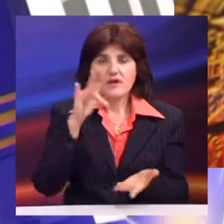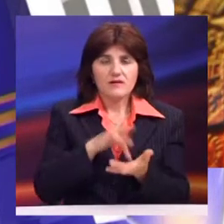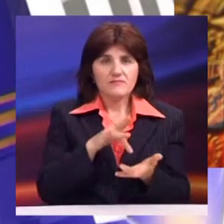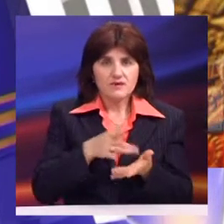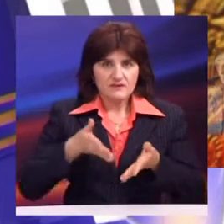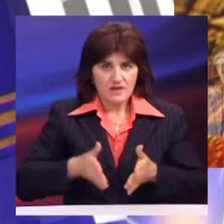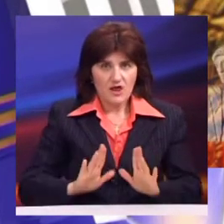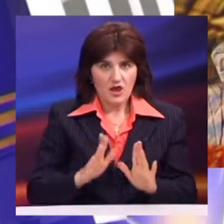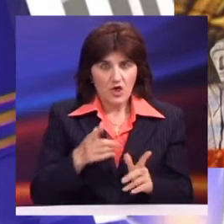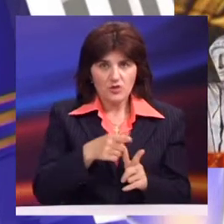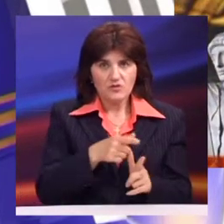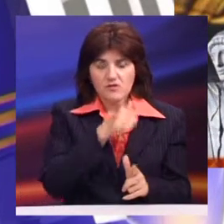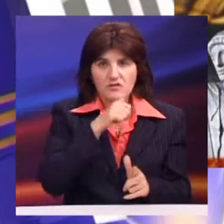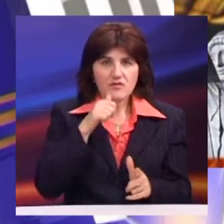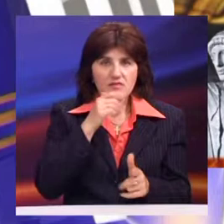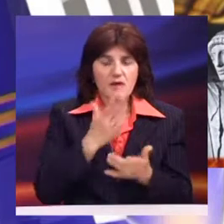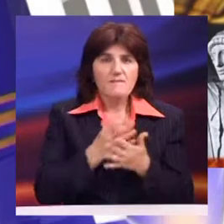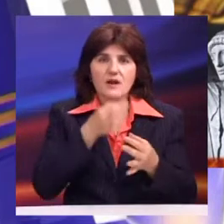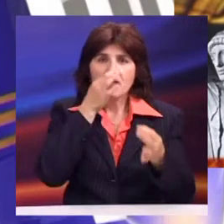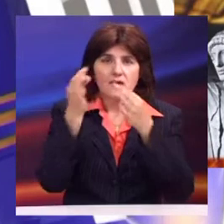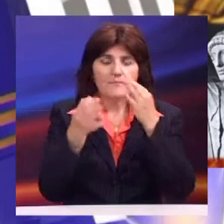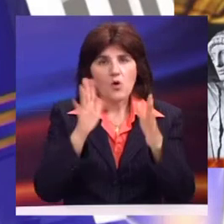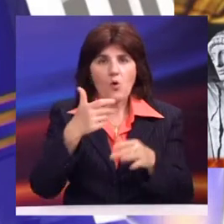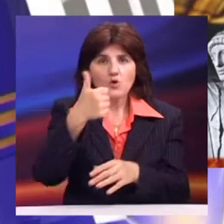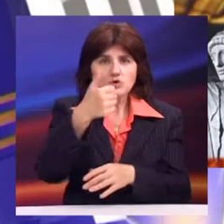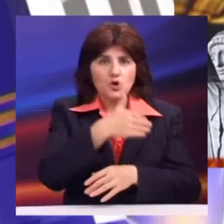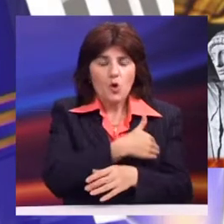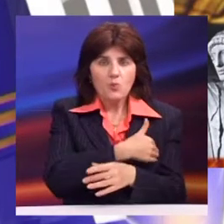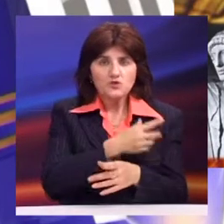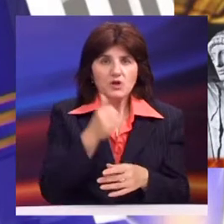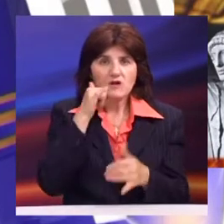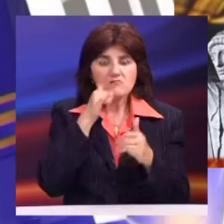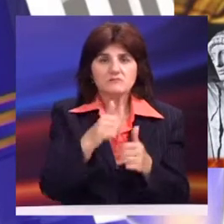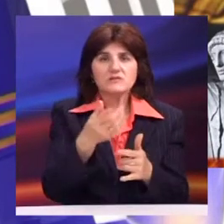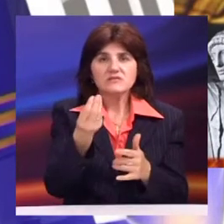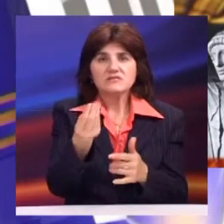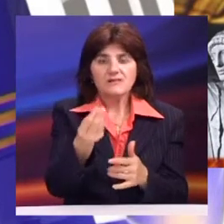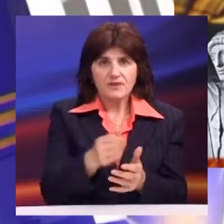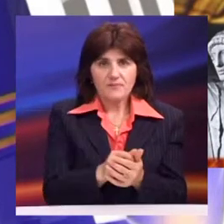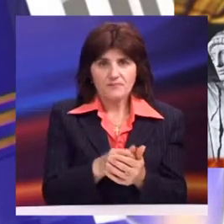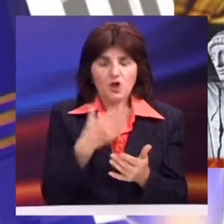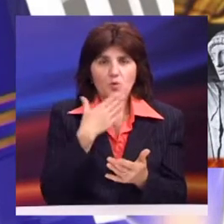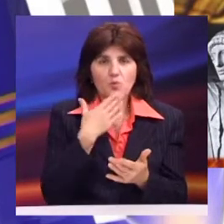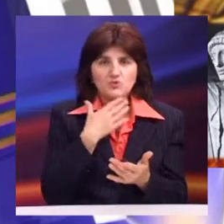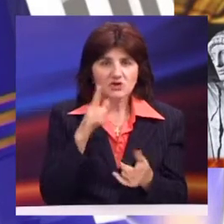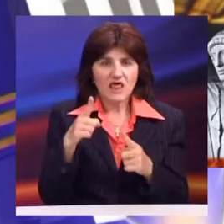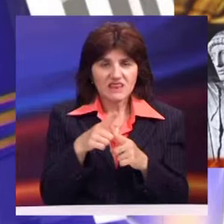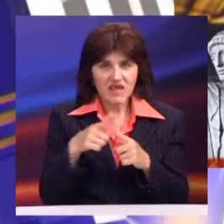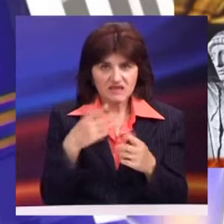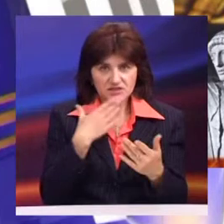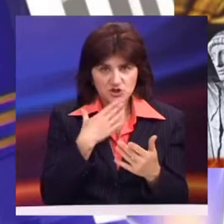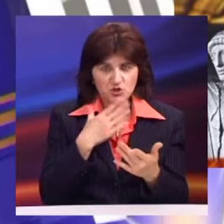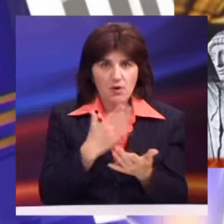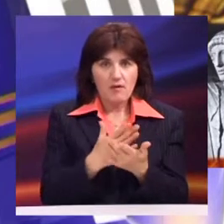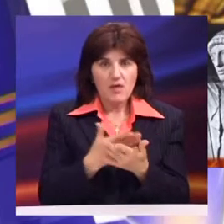gradu cara Konstantina organizovan kviz na kojem je učestvovalo više od 100 učenika iz cele Srbije. Učenici tehničke škole Ivan